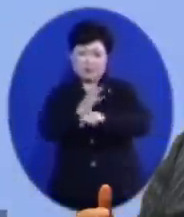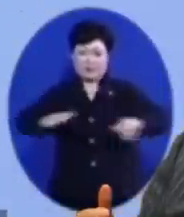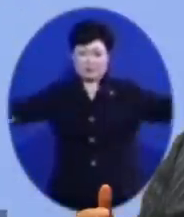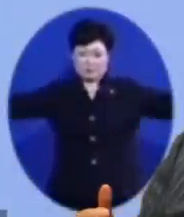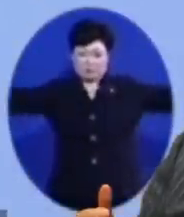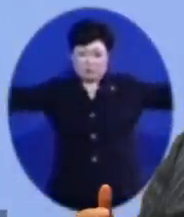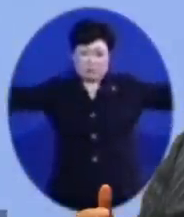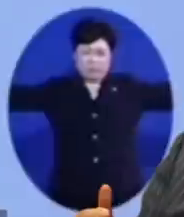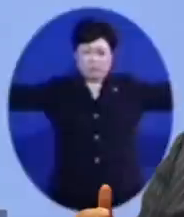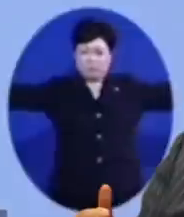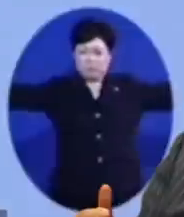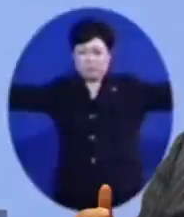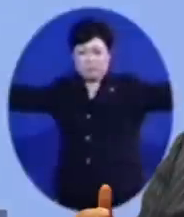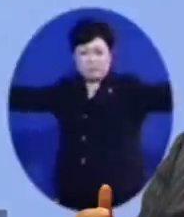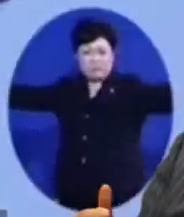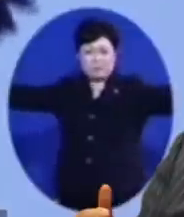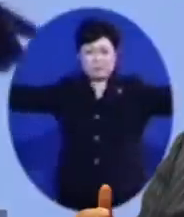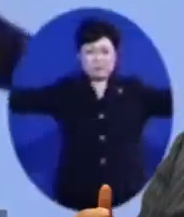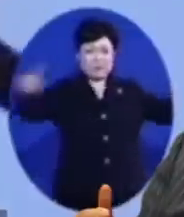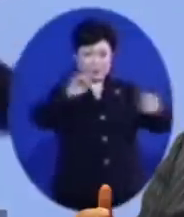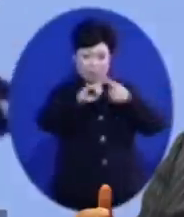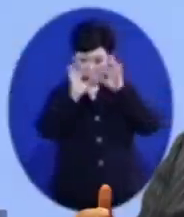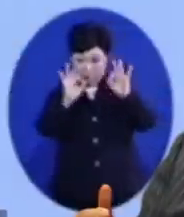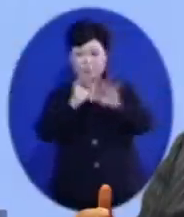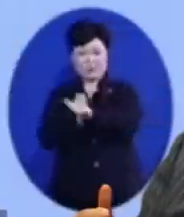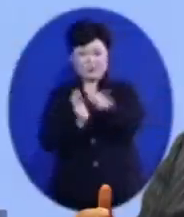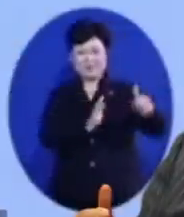있습니다. 지금 보십시오.